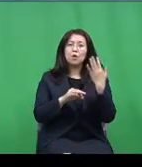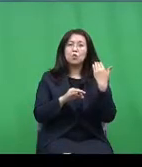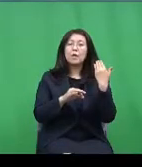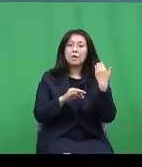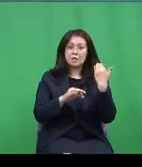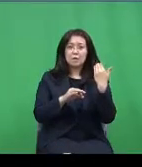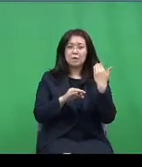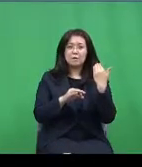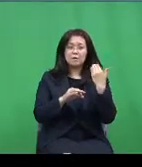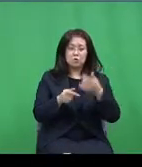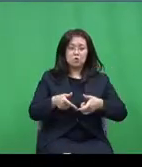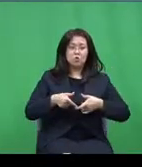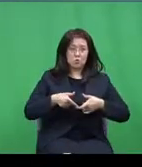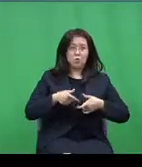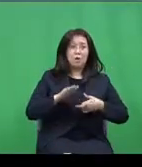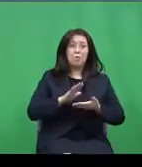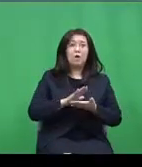ゴールドメダルもらえた